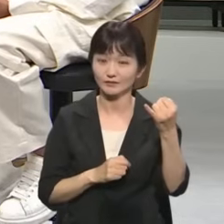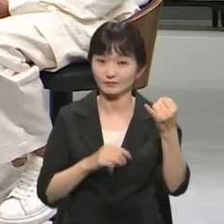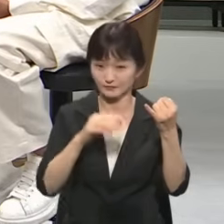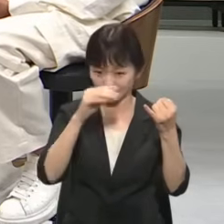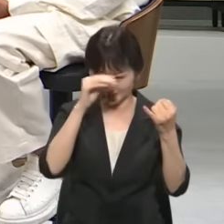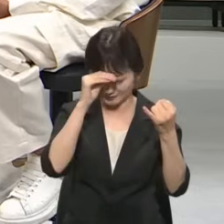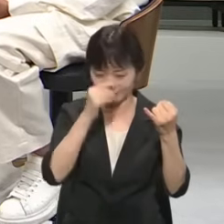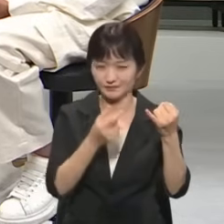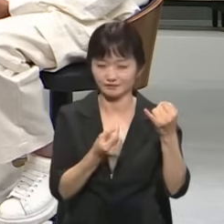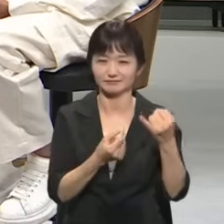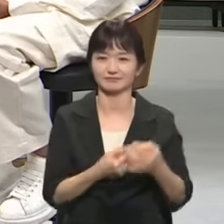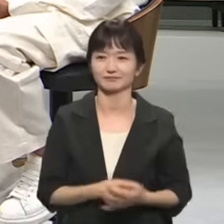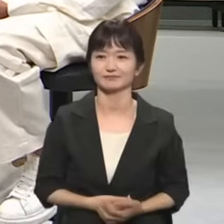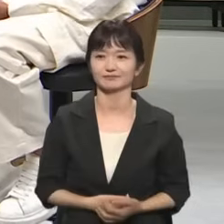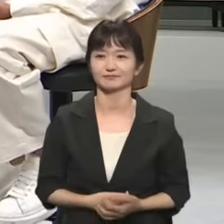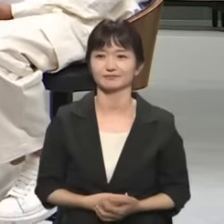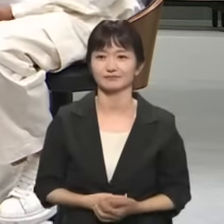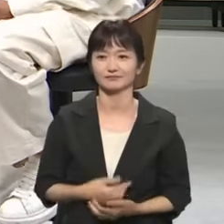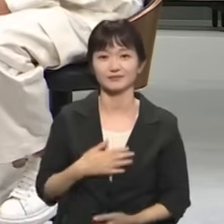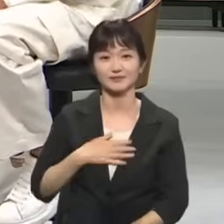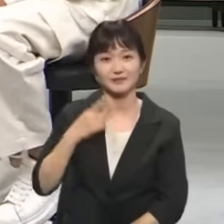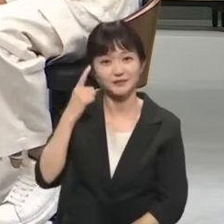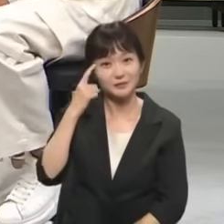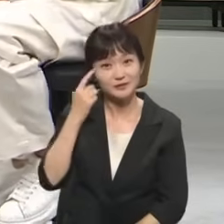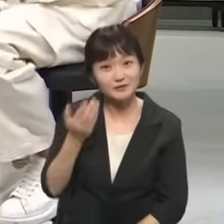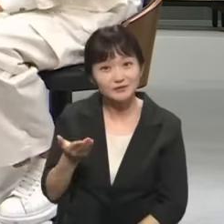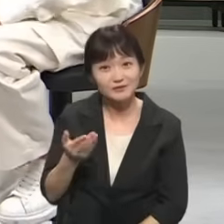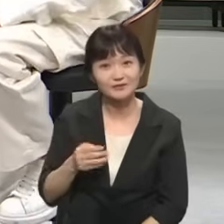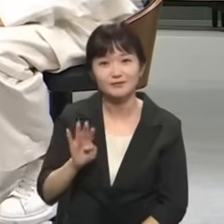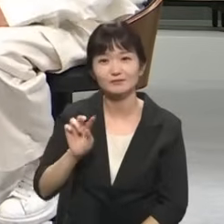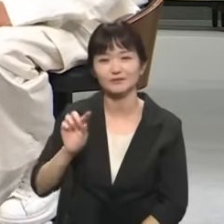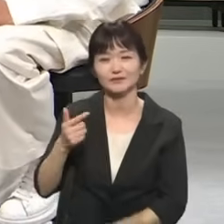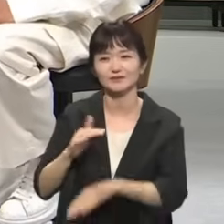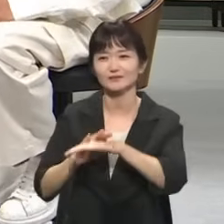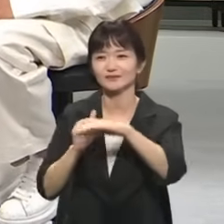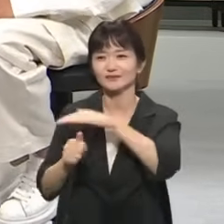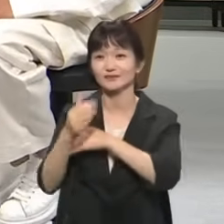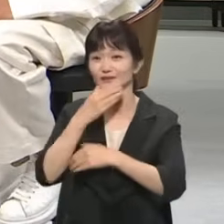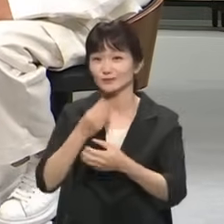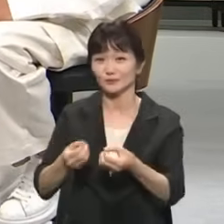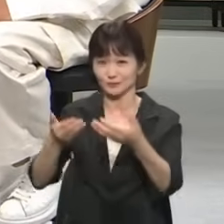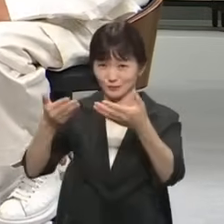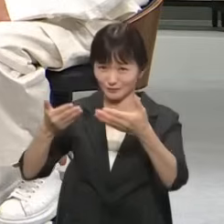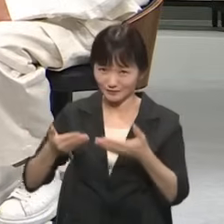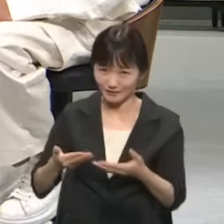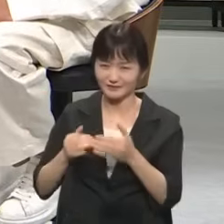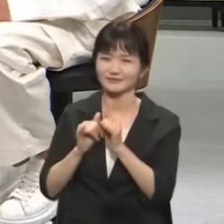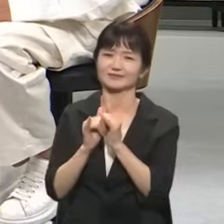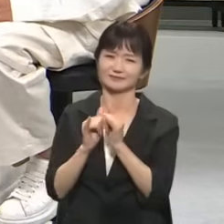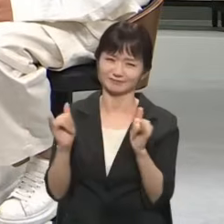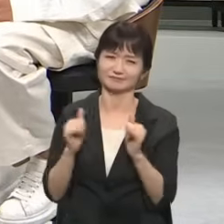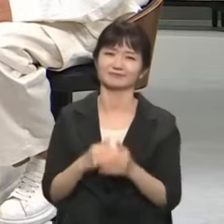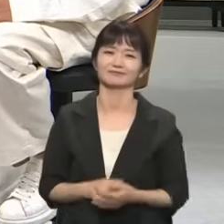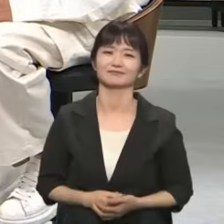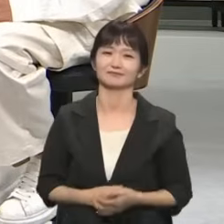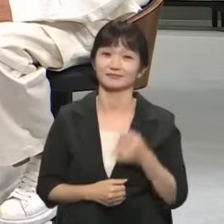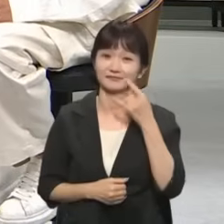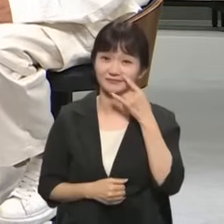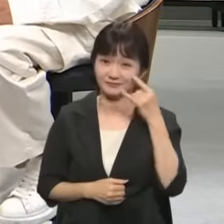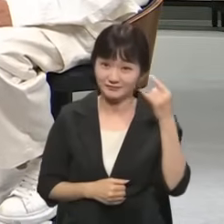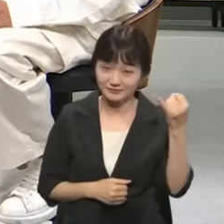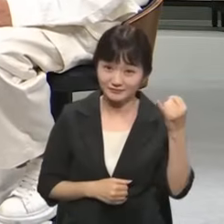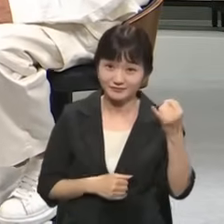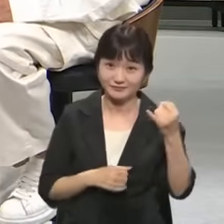같고. 피를 받은 것 같습니다. 제가 이 질문을 왜 했냐면, 사실 우리 변선수가 축복받은 유전자다, 이런 얘기 많이 해요. 그래서